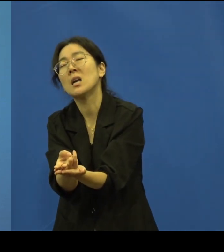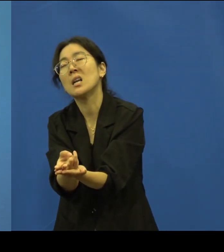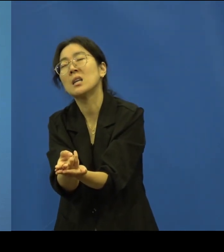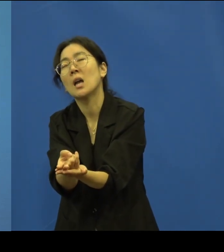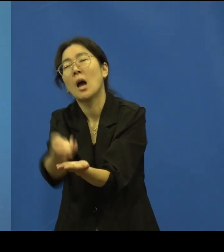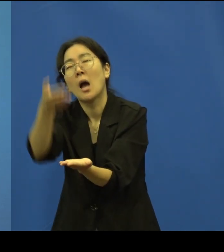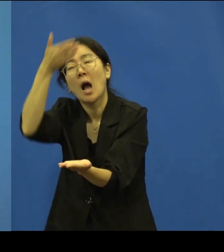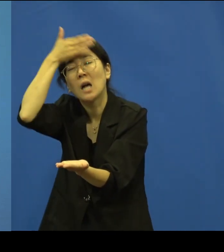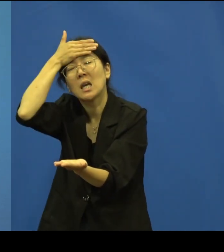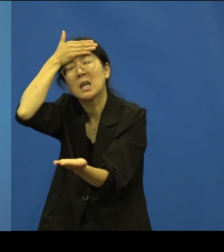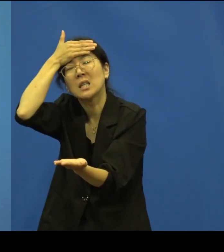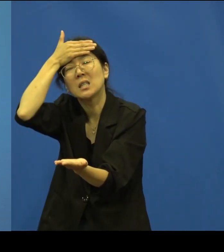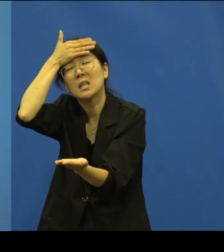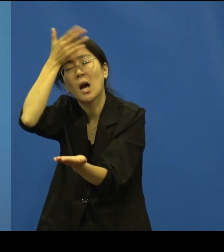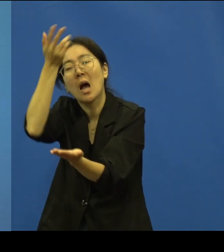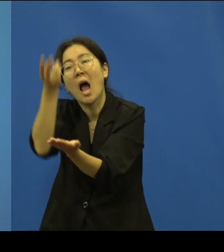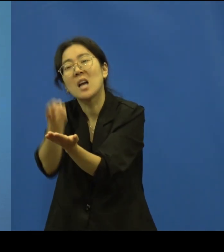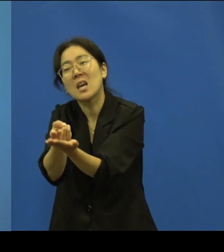네?